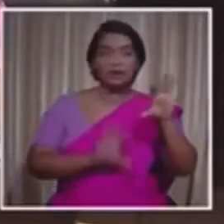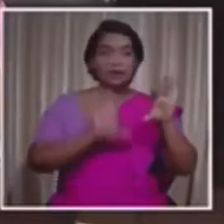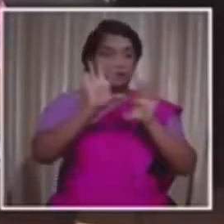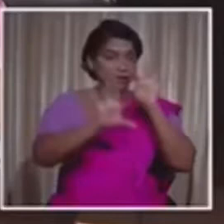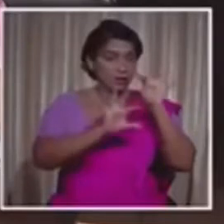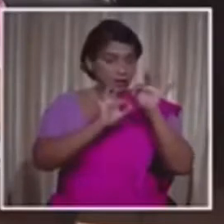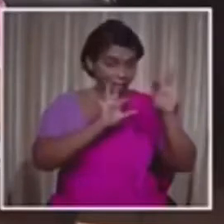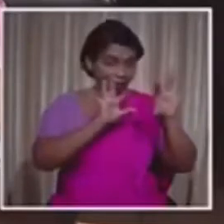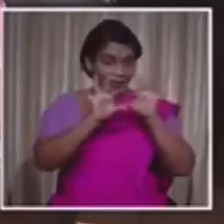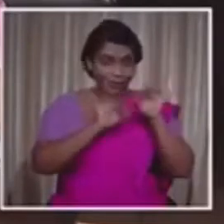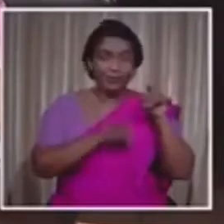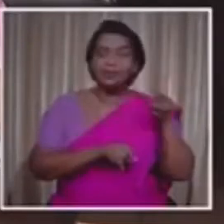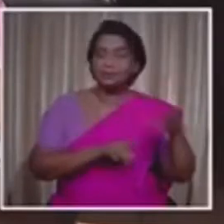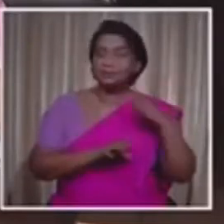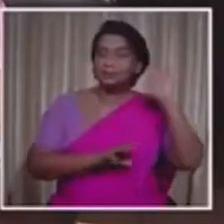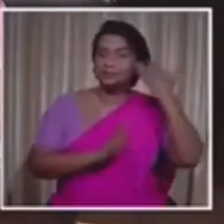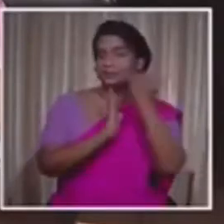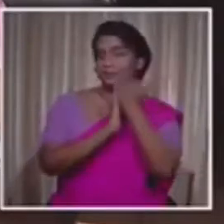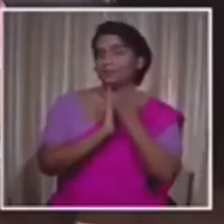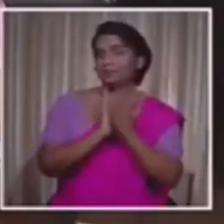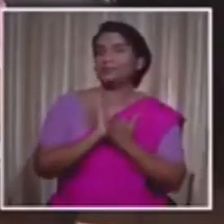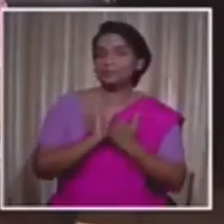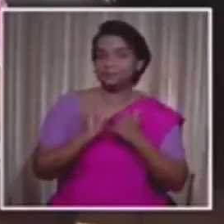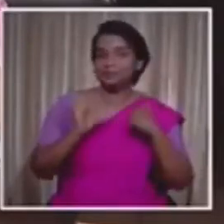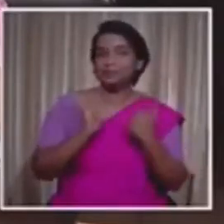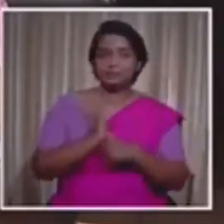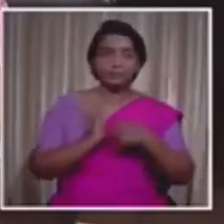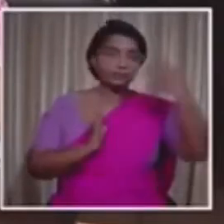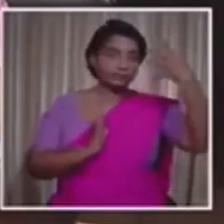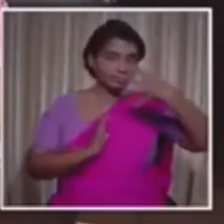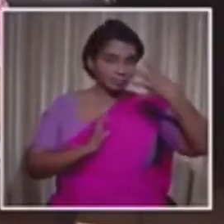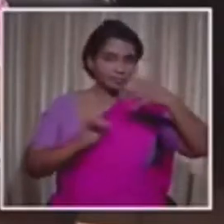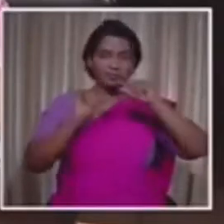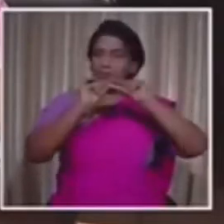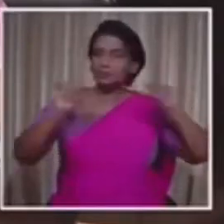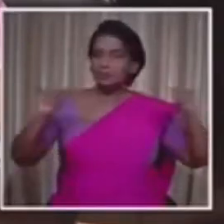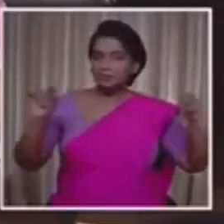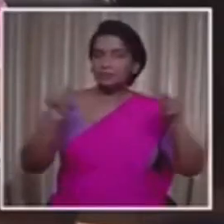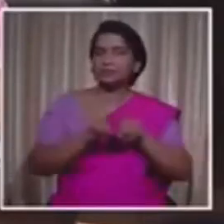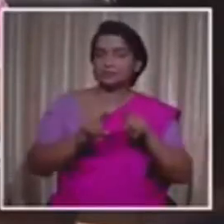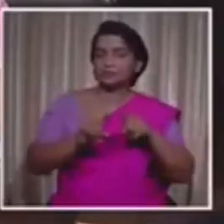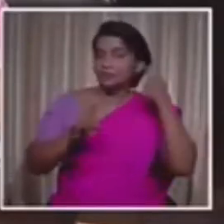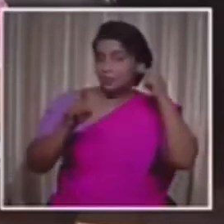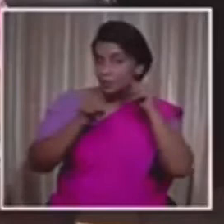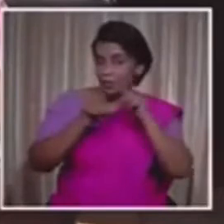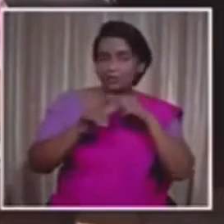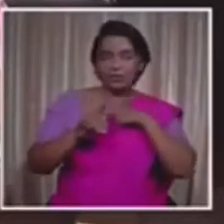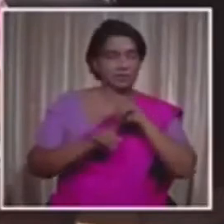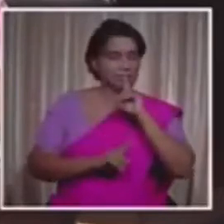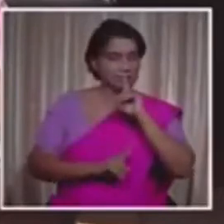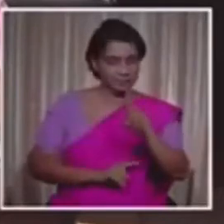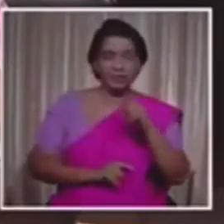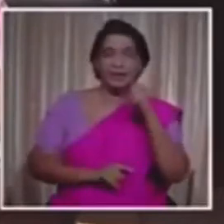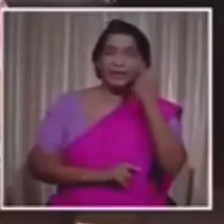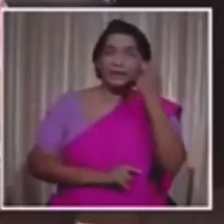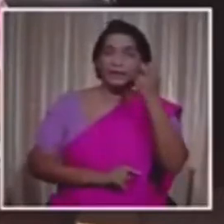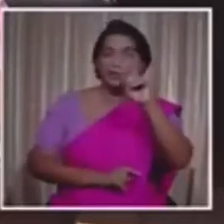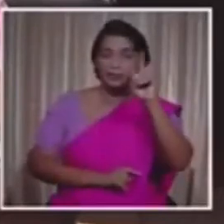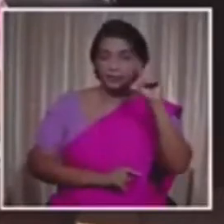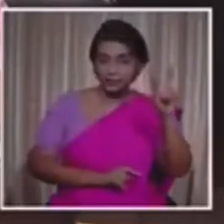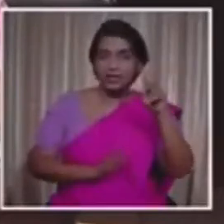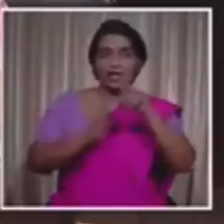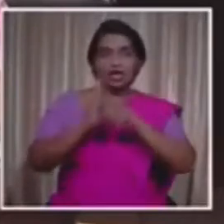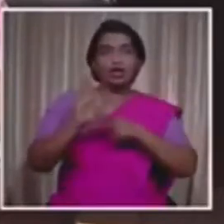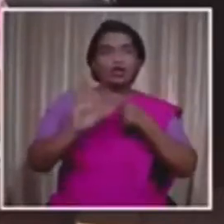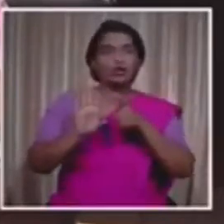पत्कर गेनी में विशेष विधिविधान पनत हतरवन वगांतिय प्रकारव करनुलबन दनुम दीम देदास विसिदेक